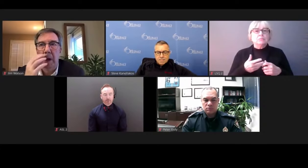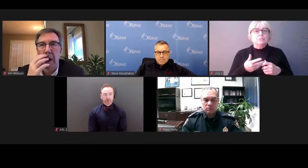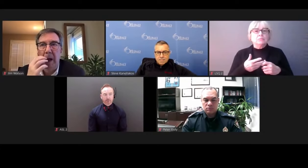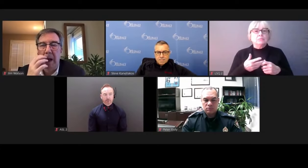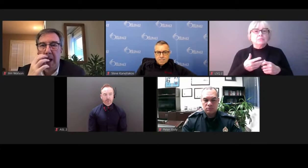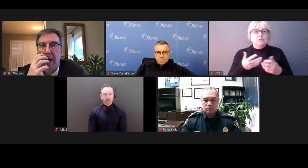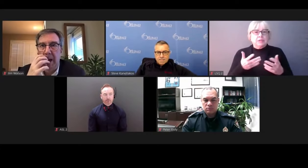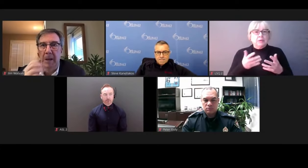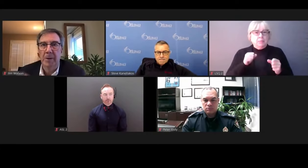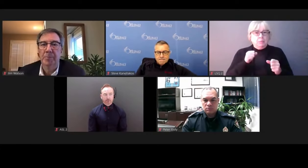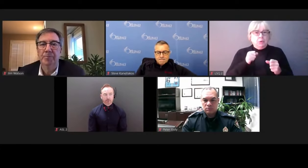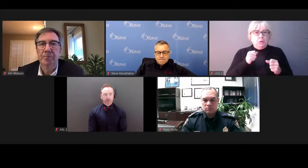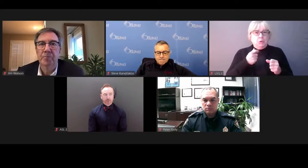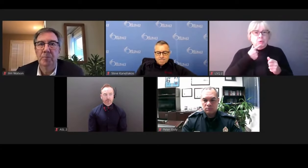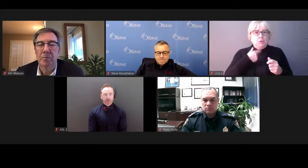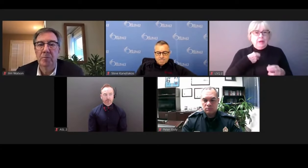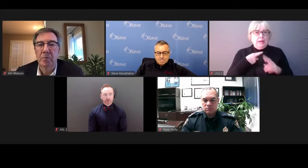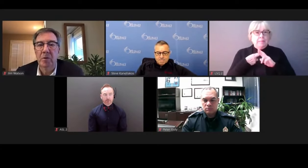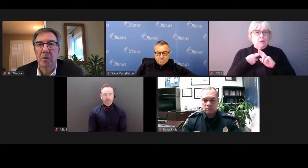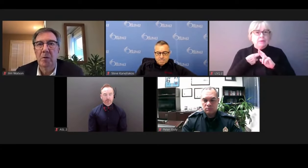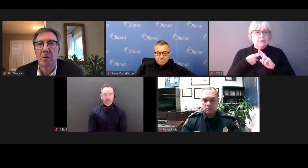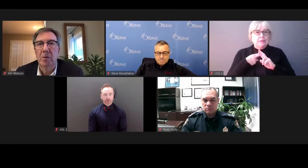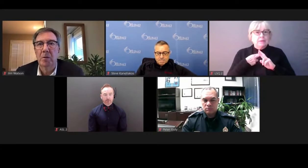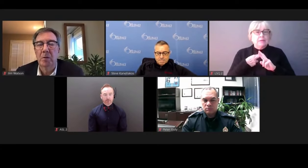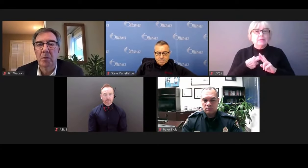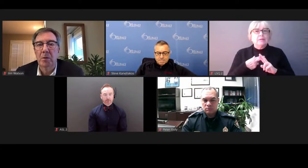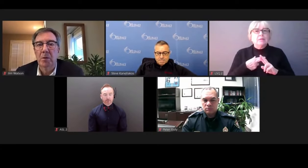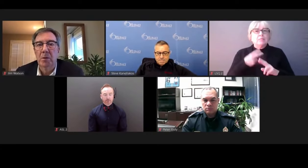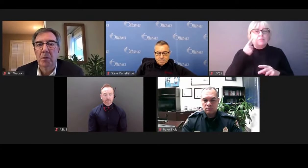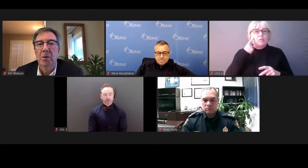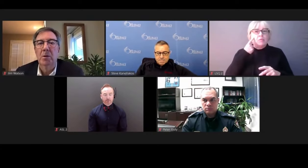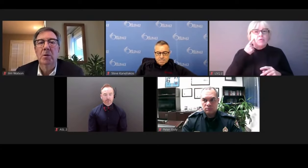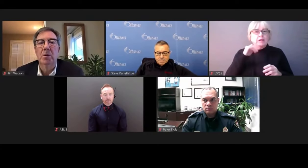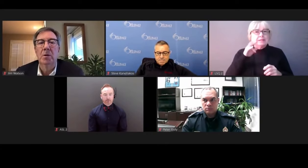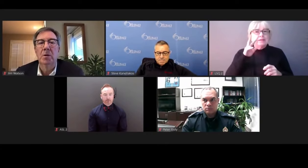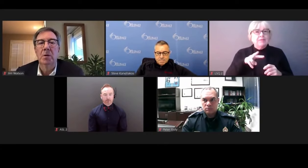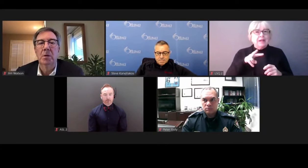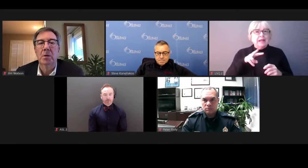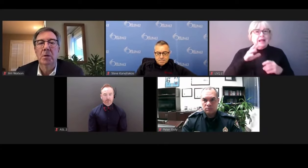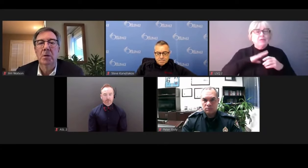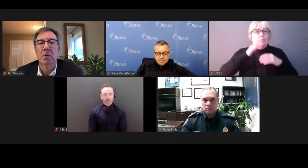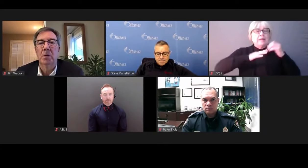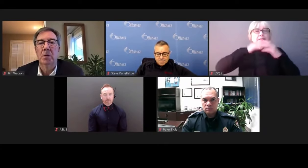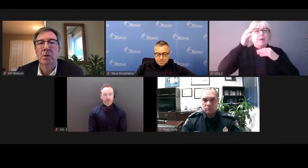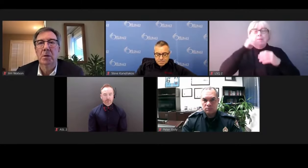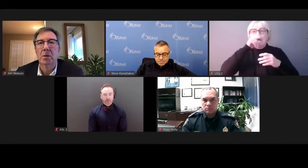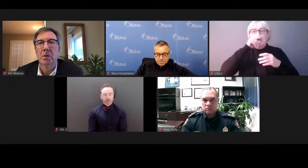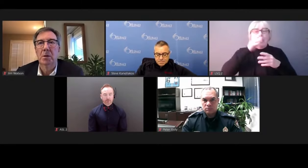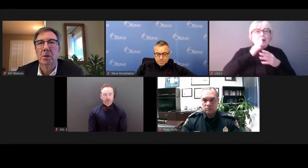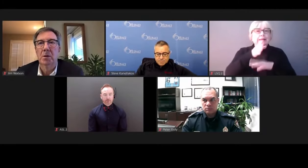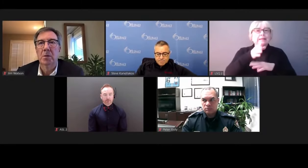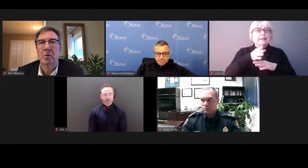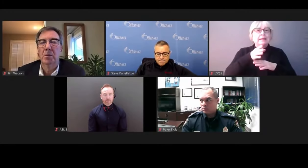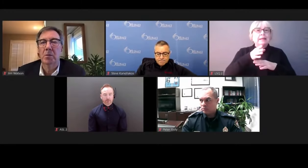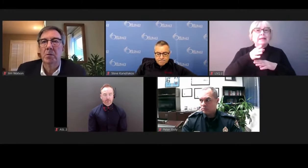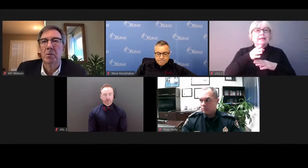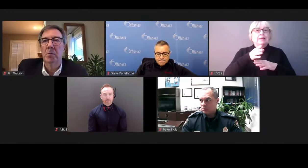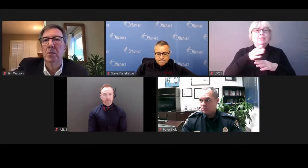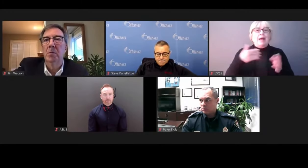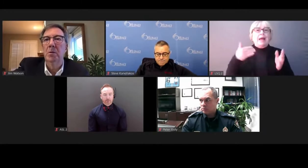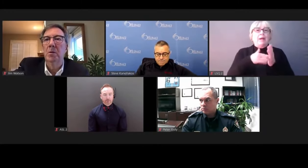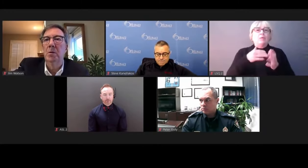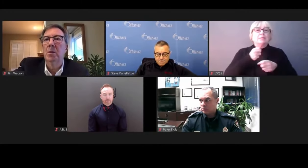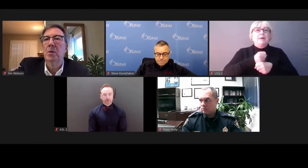Est-ce qu'il y a effectivement, capable de donner l'information sur effectivement s'il y a des bâtiments où on n'a pas eu accès à cause de la manifestation ou s'il y a